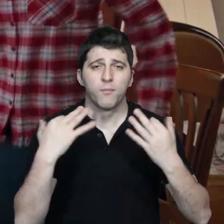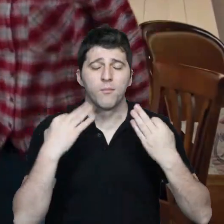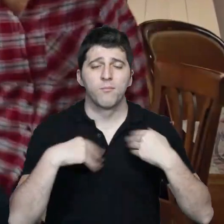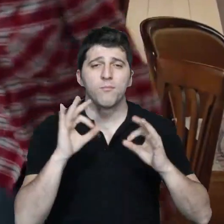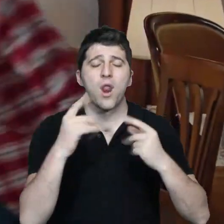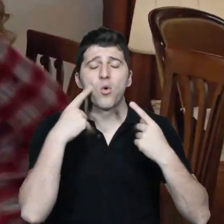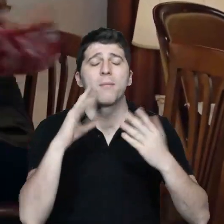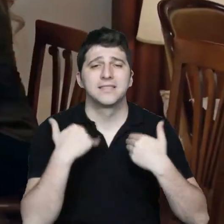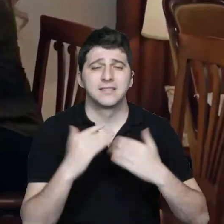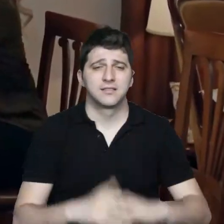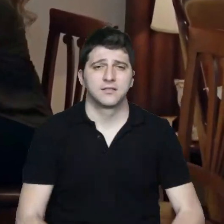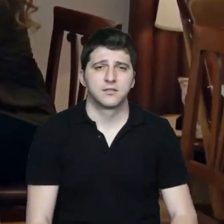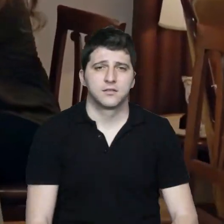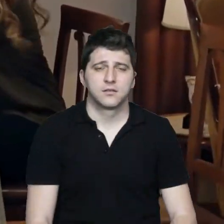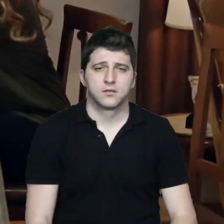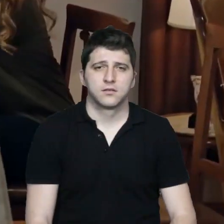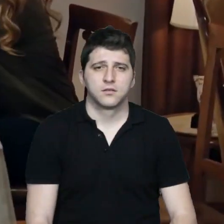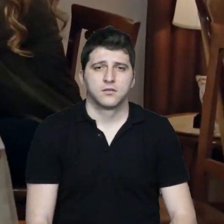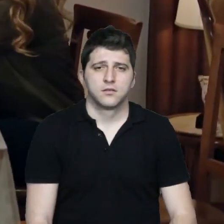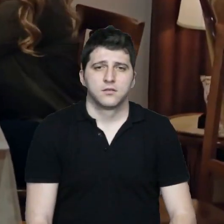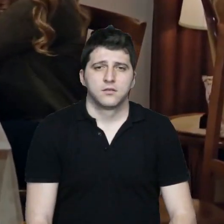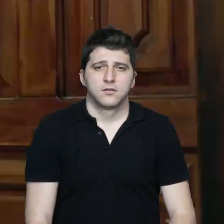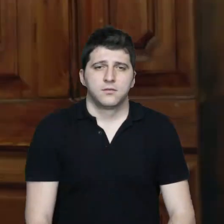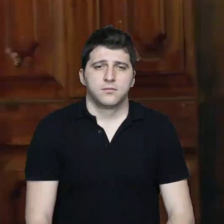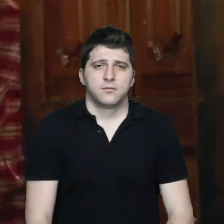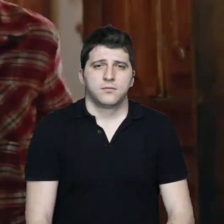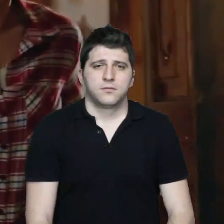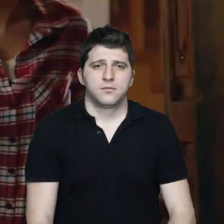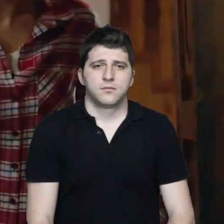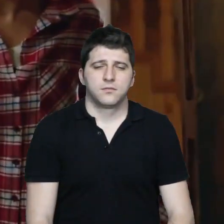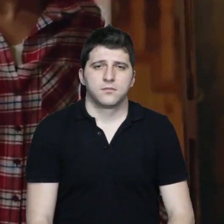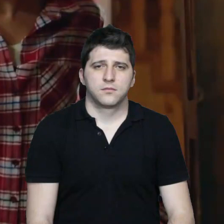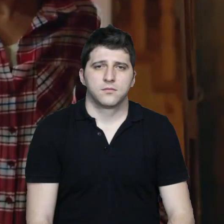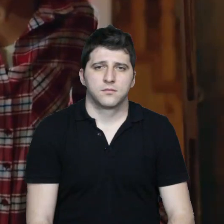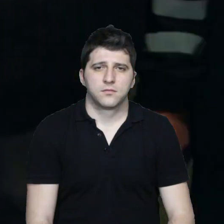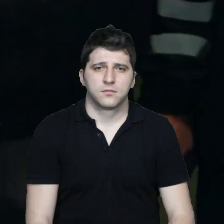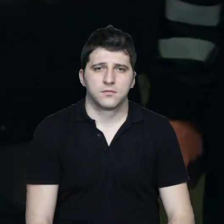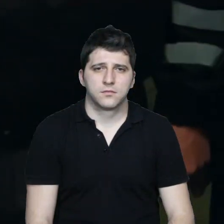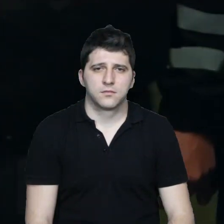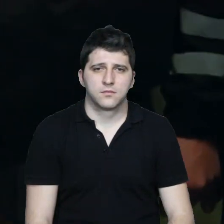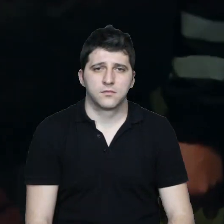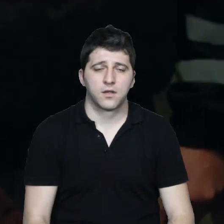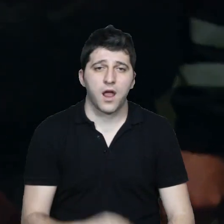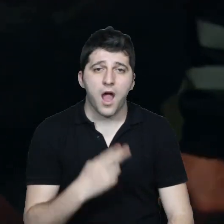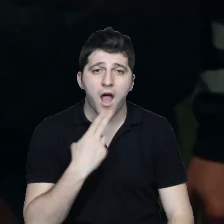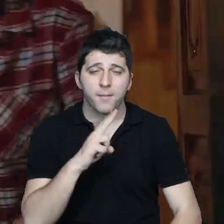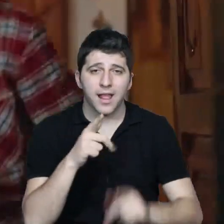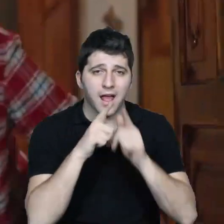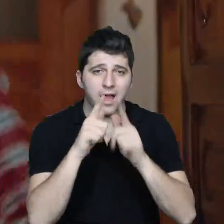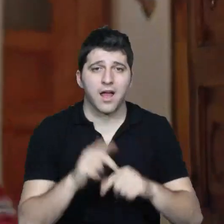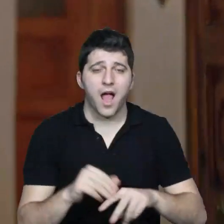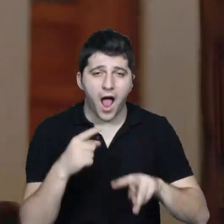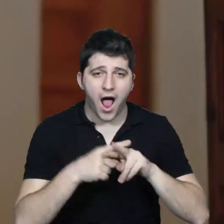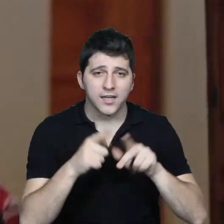görmesin. Tuğba kapıya koşturdu. Kapıda Arda. Abla!